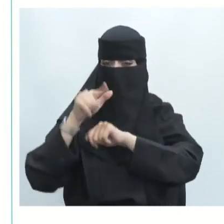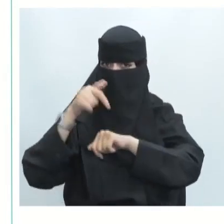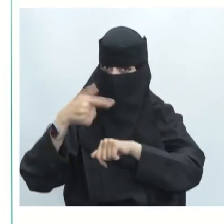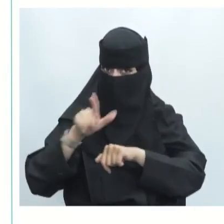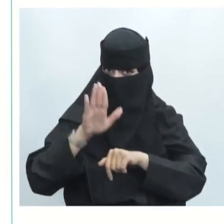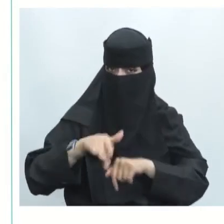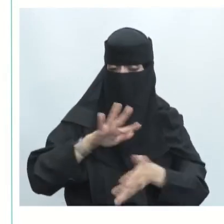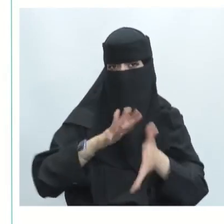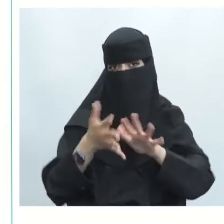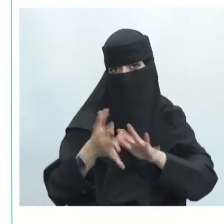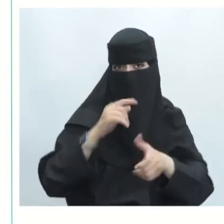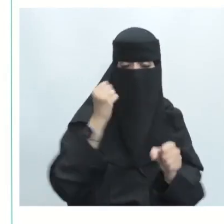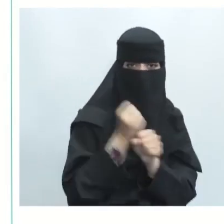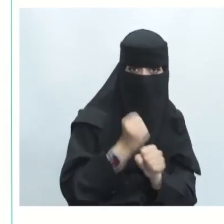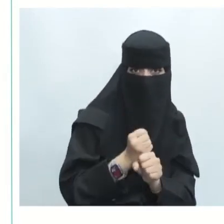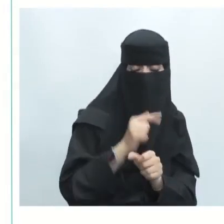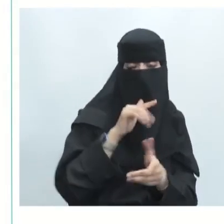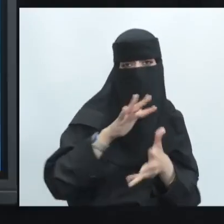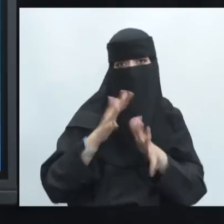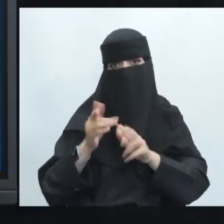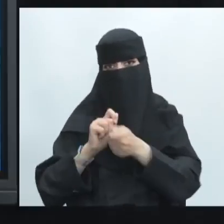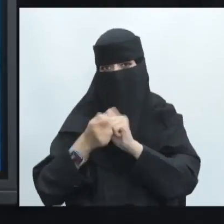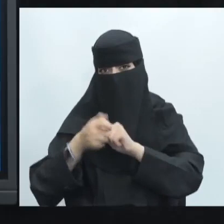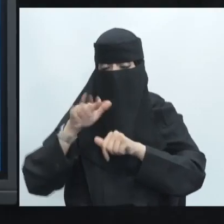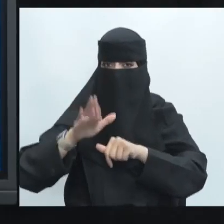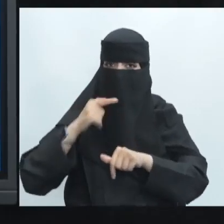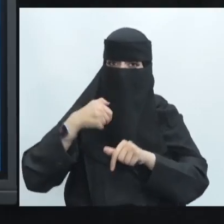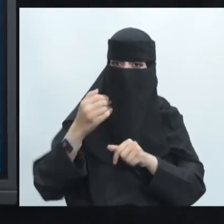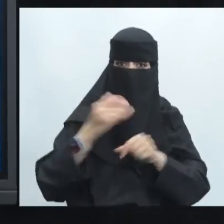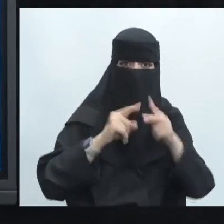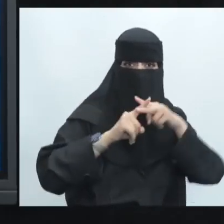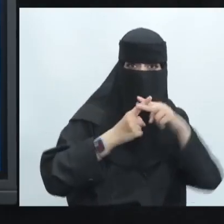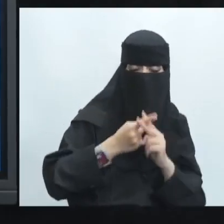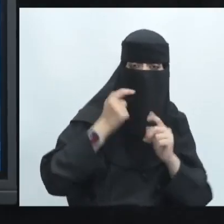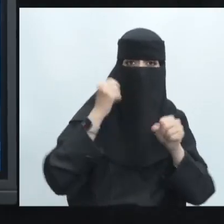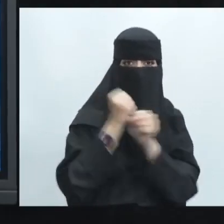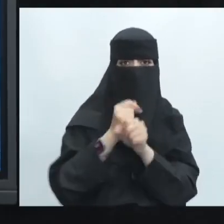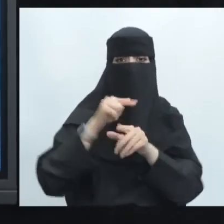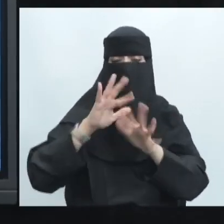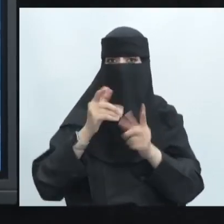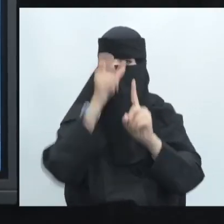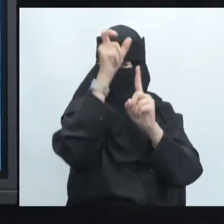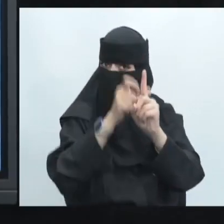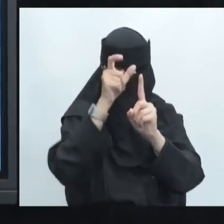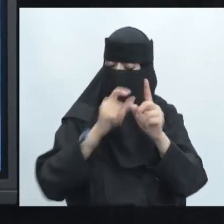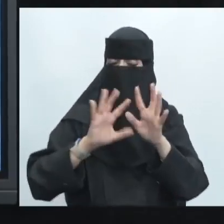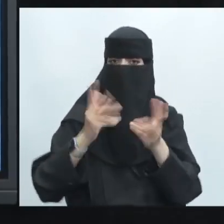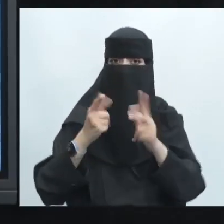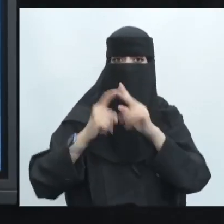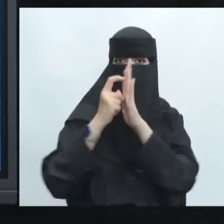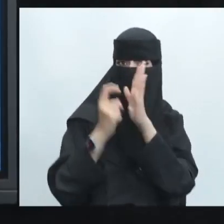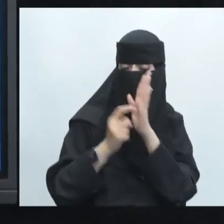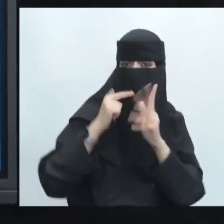يتغير من حيث العمل كما ذكرنا سابقا من حيث ادوات العمل من حيث العاملين من حيث الانظمه من